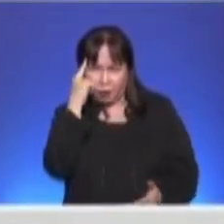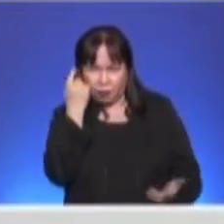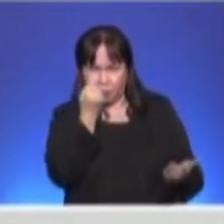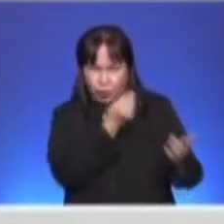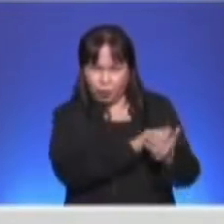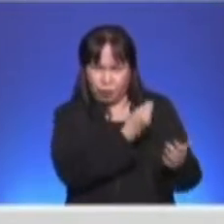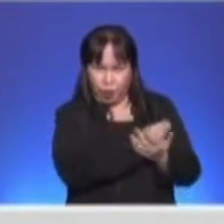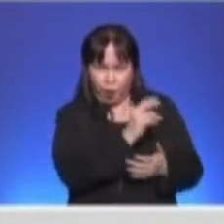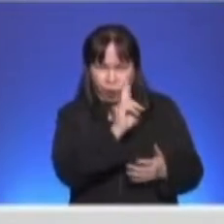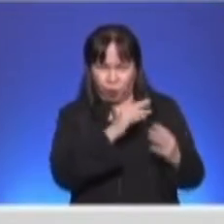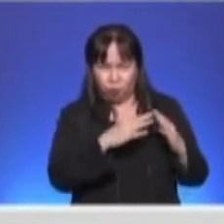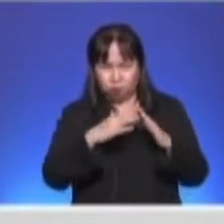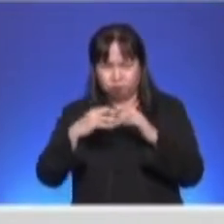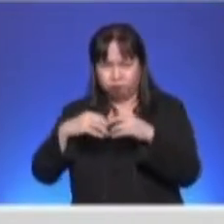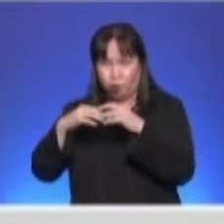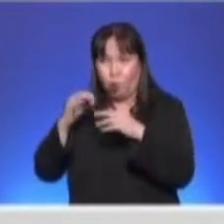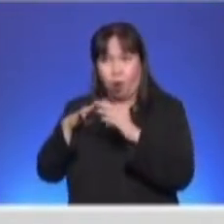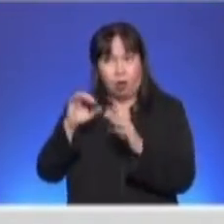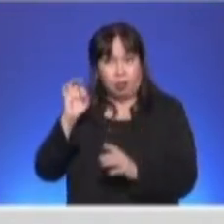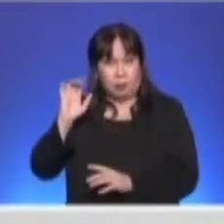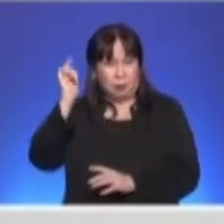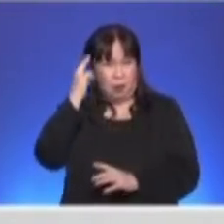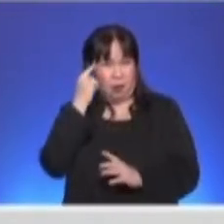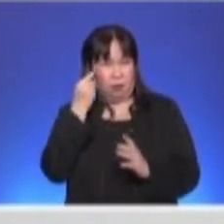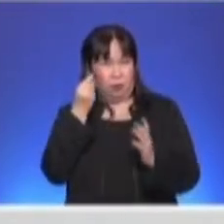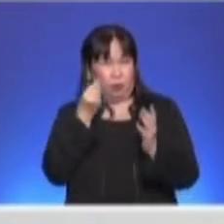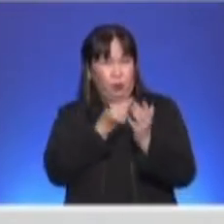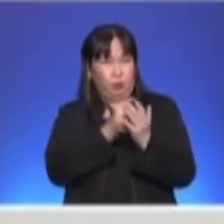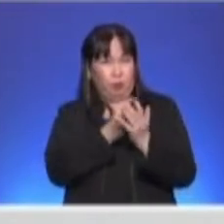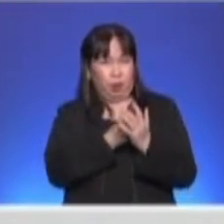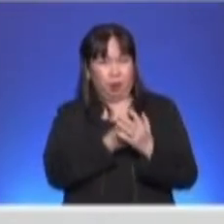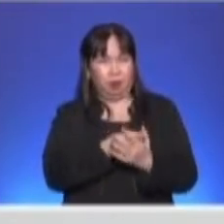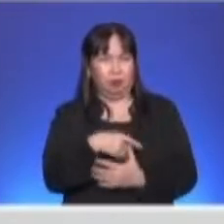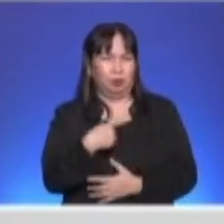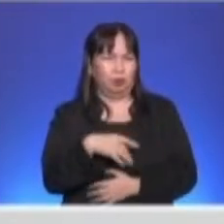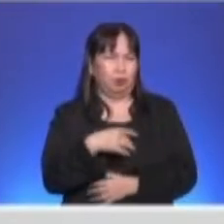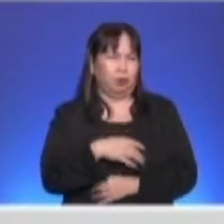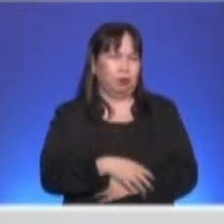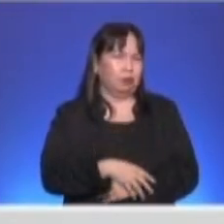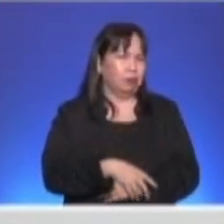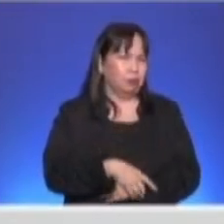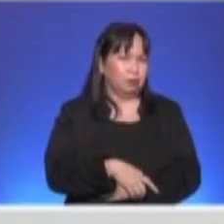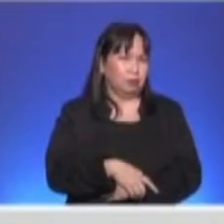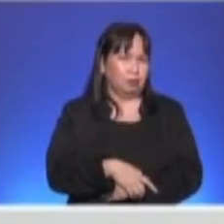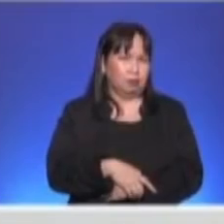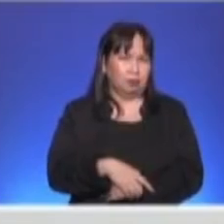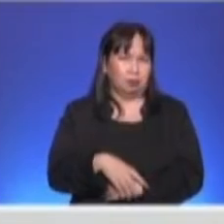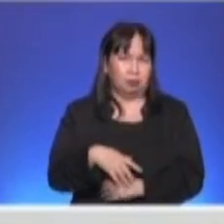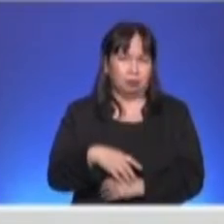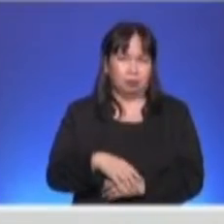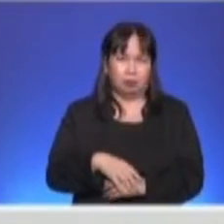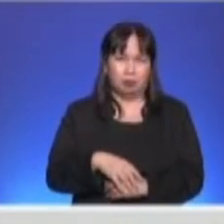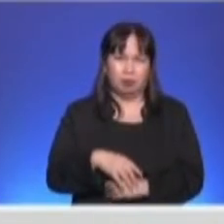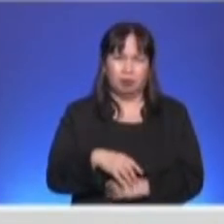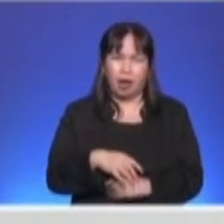gobyerno? Dahil kung ito ay pera ng gobyerno, ay magbabago ka ng